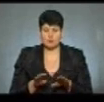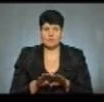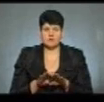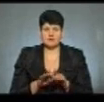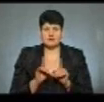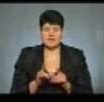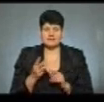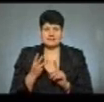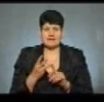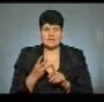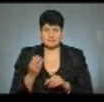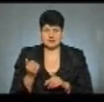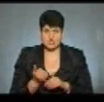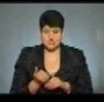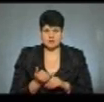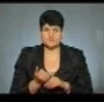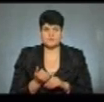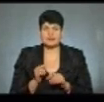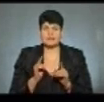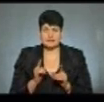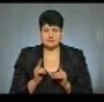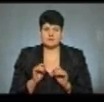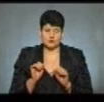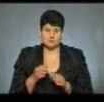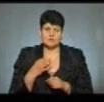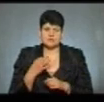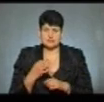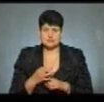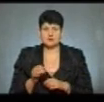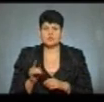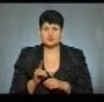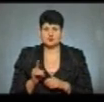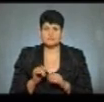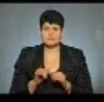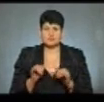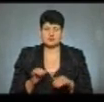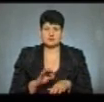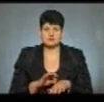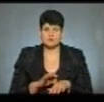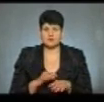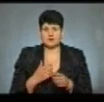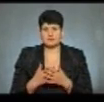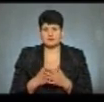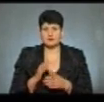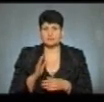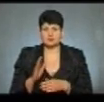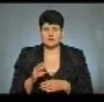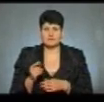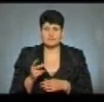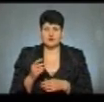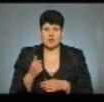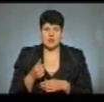навіть з третім тижнем, ну так, ми вже попередньо можемо сказати, що ріст захворюваності, мабуть, буде десь